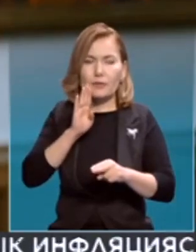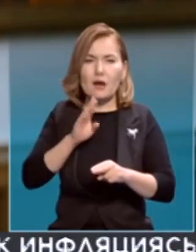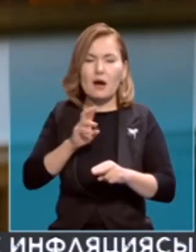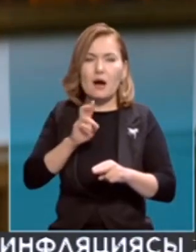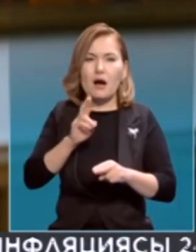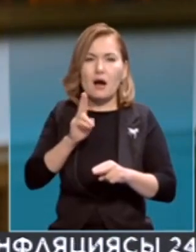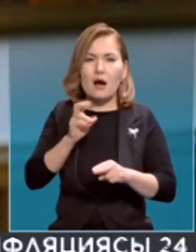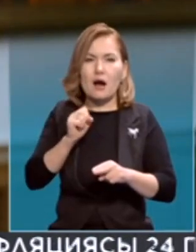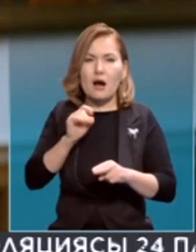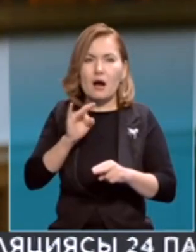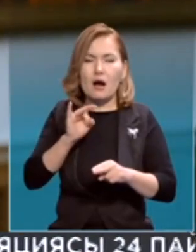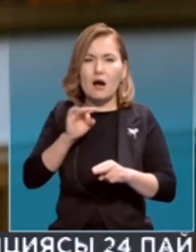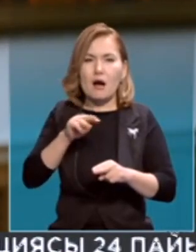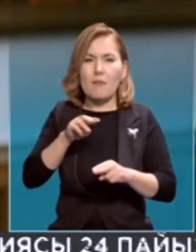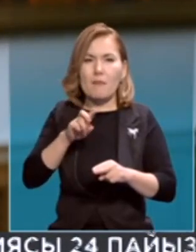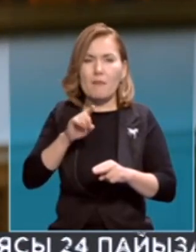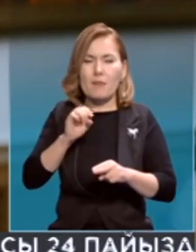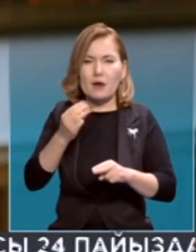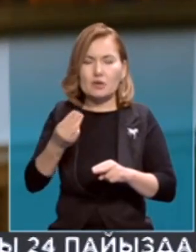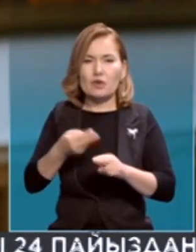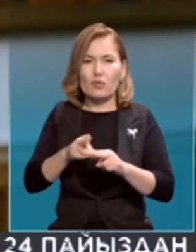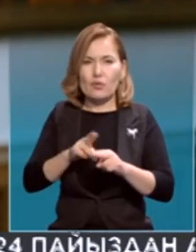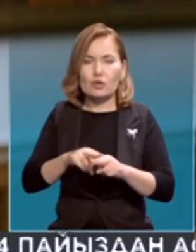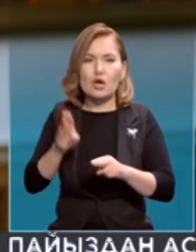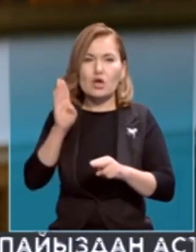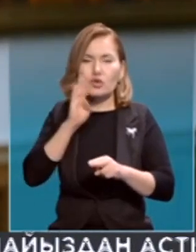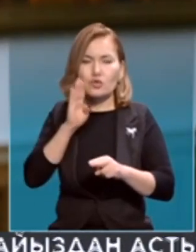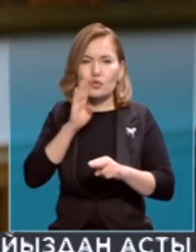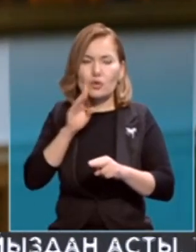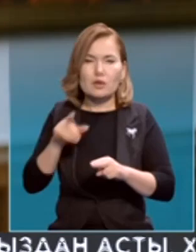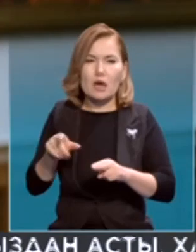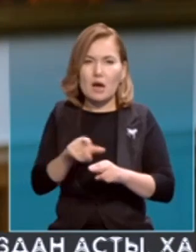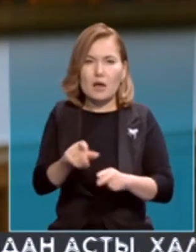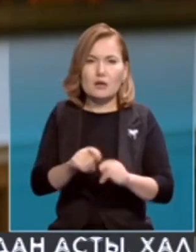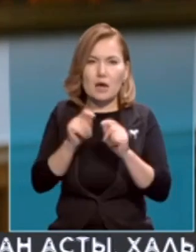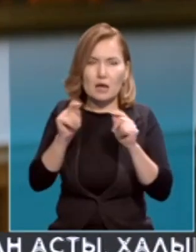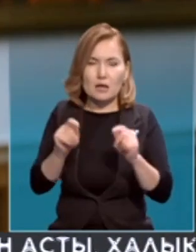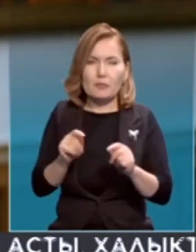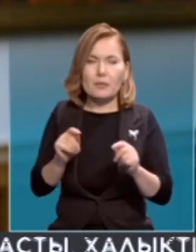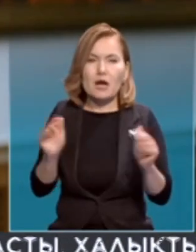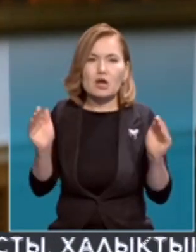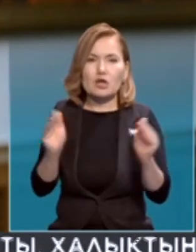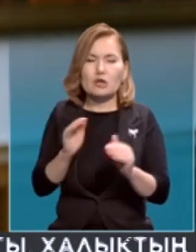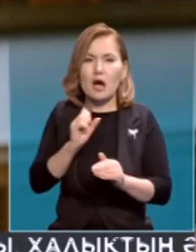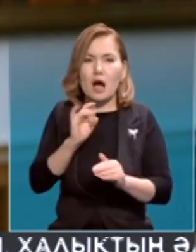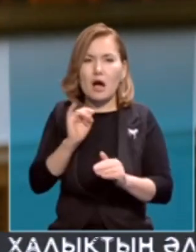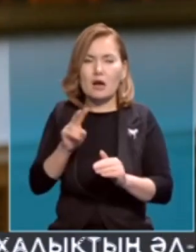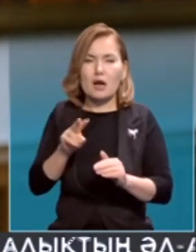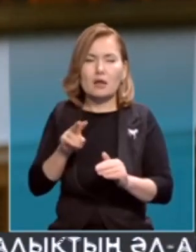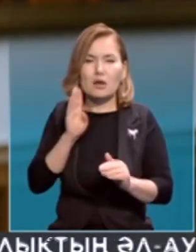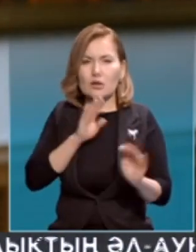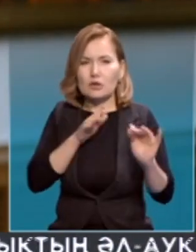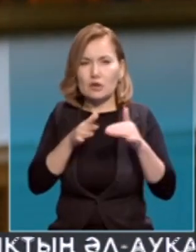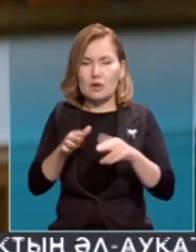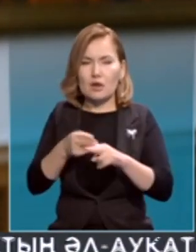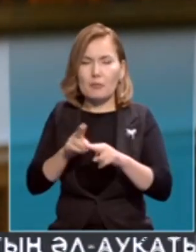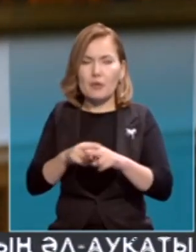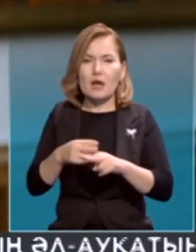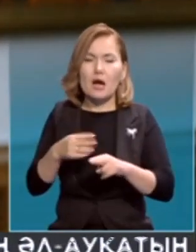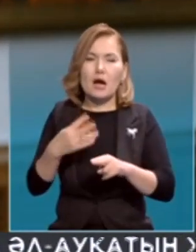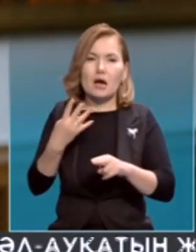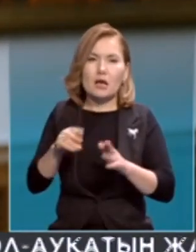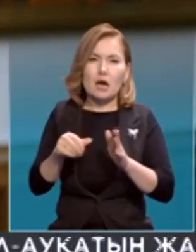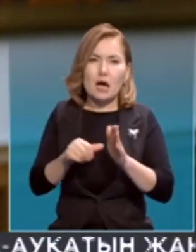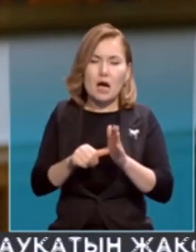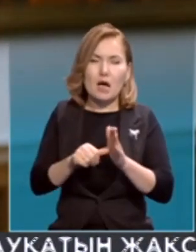Қамбаштан төменгі жерден ағылақ жағынан бас олы канал тартып, осы кіші аралға құйылса, кіші аралдың деңгейін 46